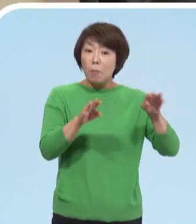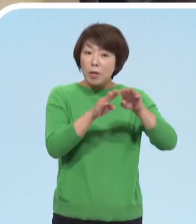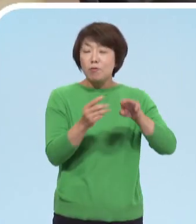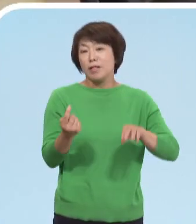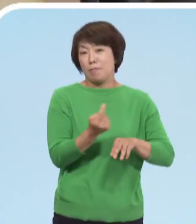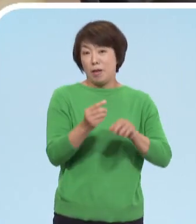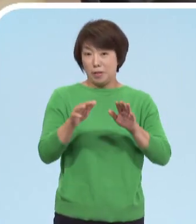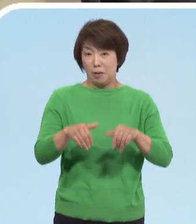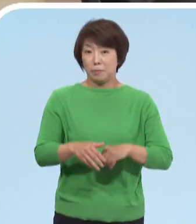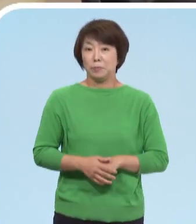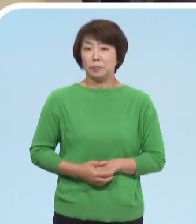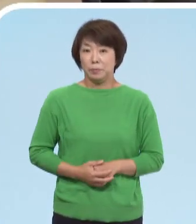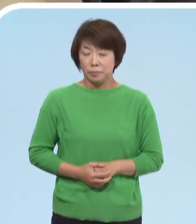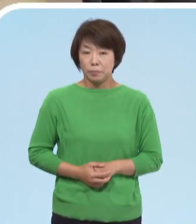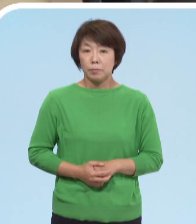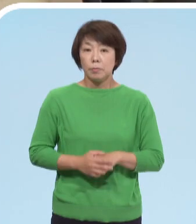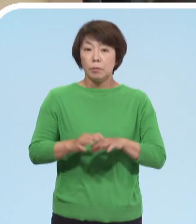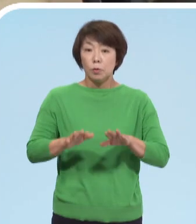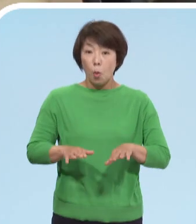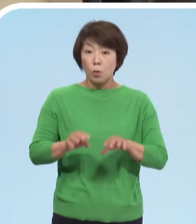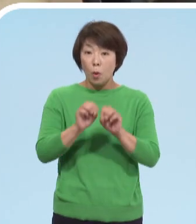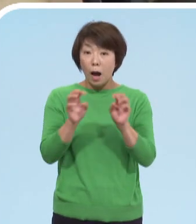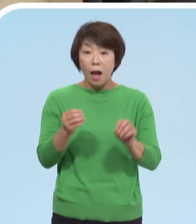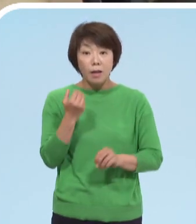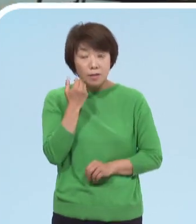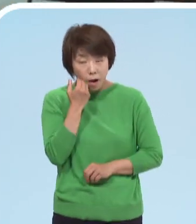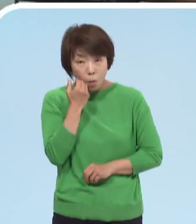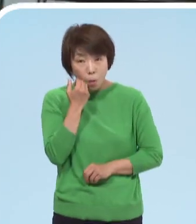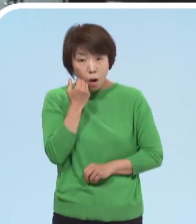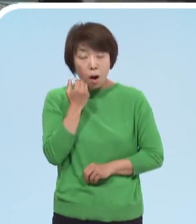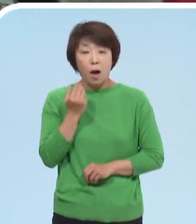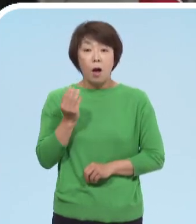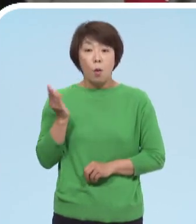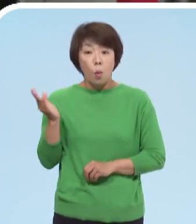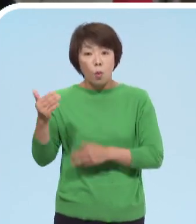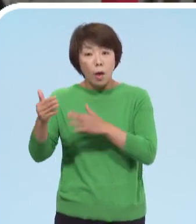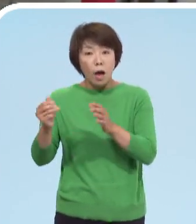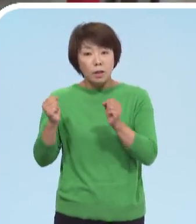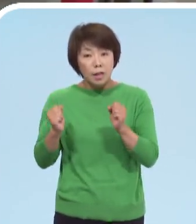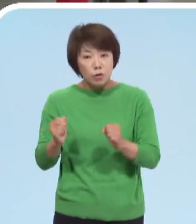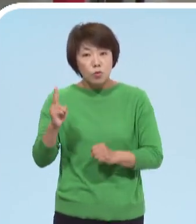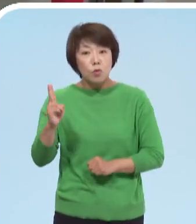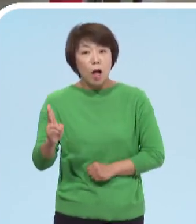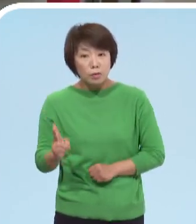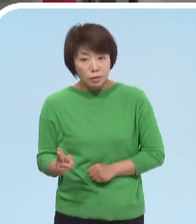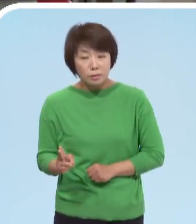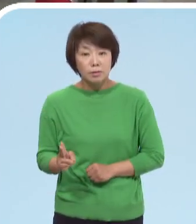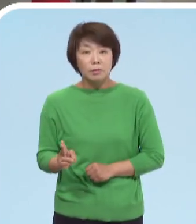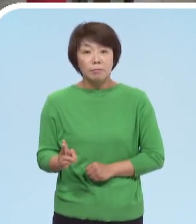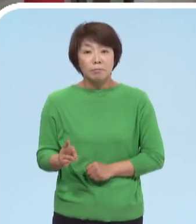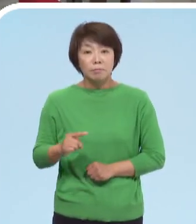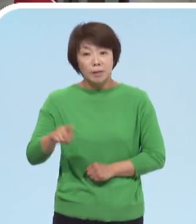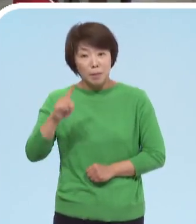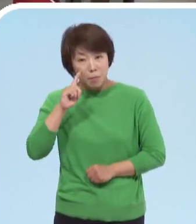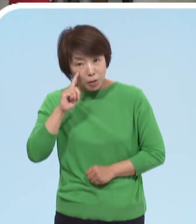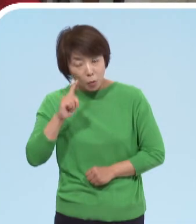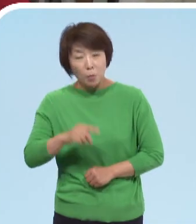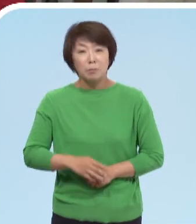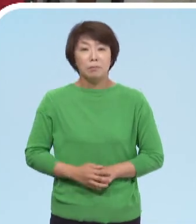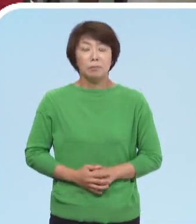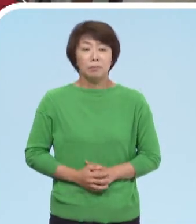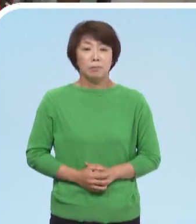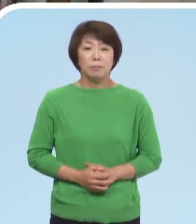あるビルに来ております。今日の輝きさんはですね、こちらのお部屋にいらっしゃるということなんで、行きまし